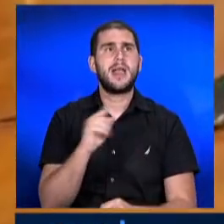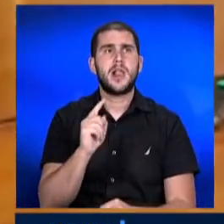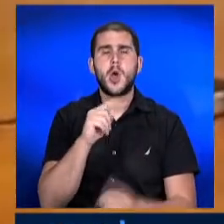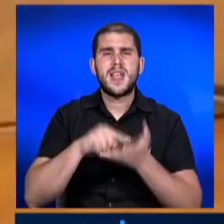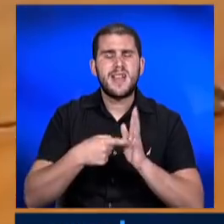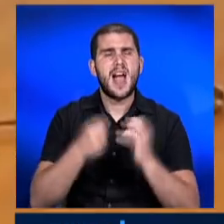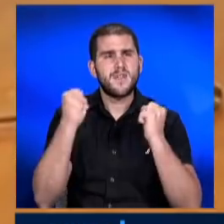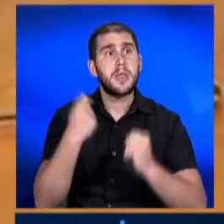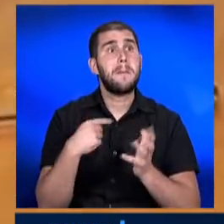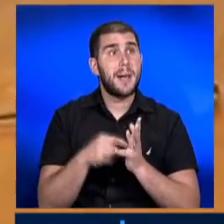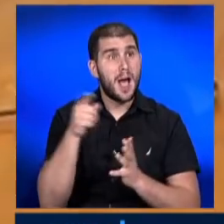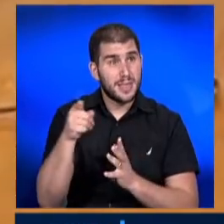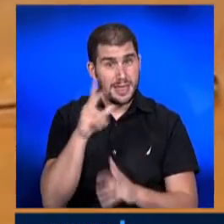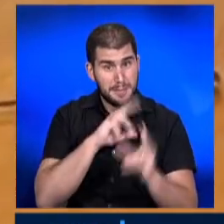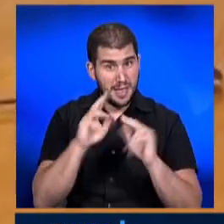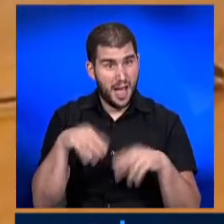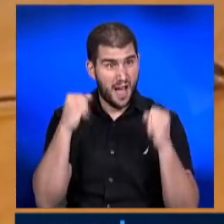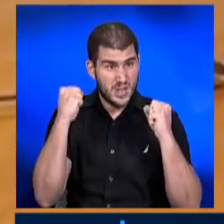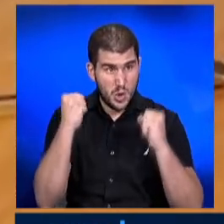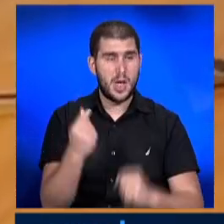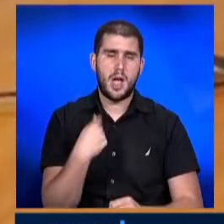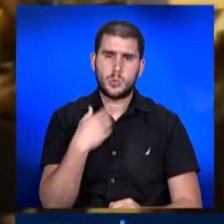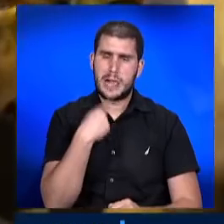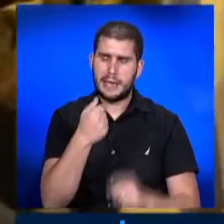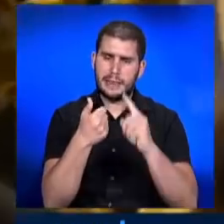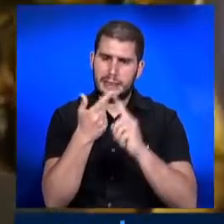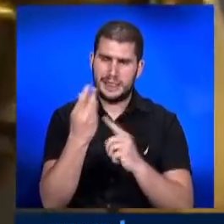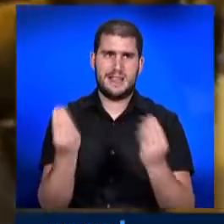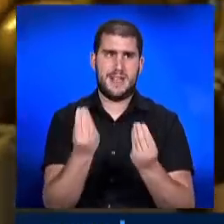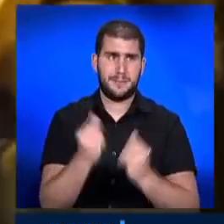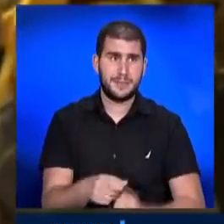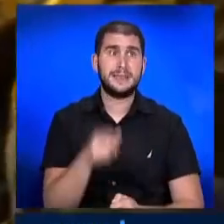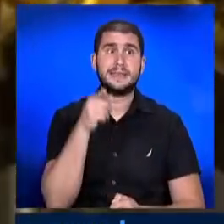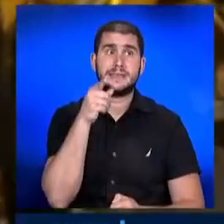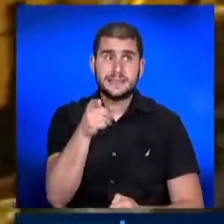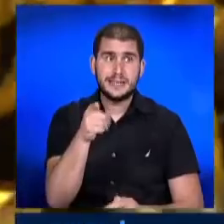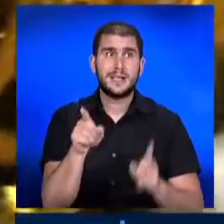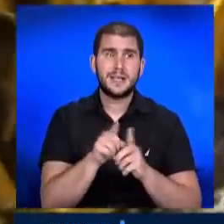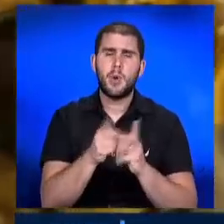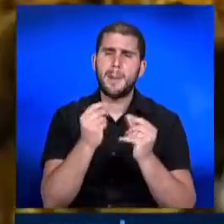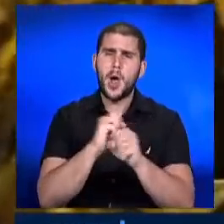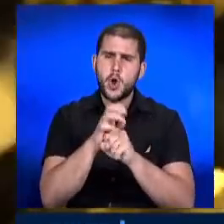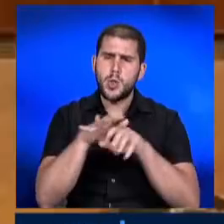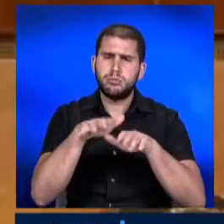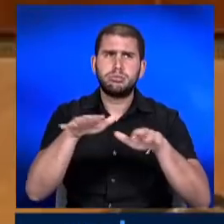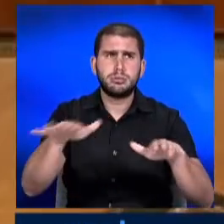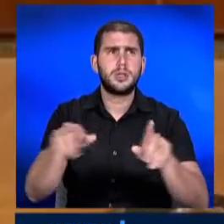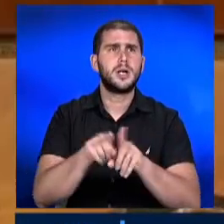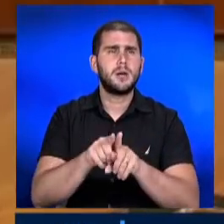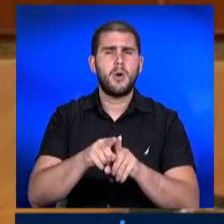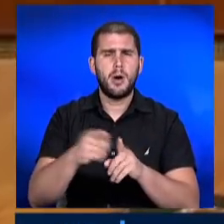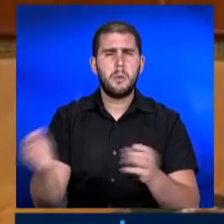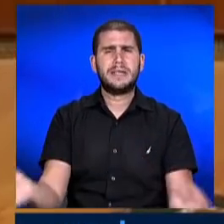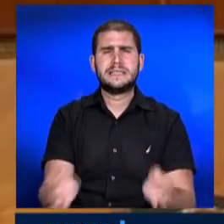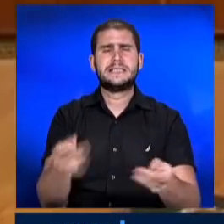אבל כיוון שאתה נגעת בהן, אני אגיד כמה דברים. זה מדגרות של קורונה, מתדלקים את ההפגנות האלה,